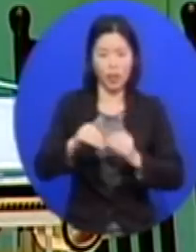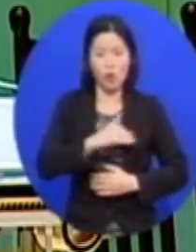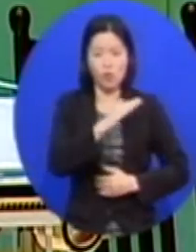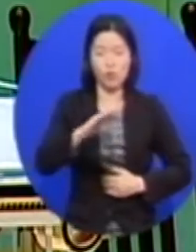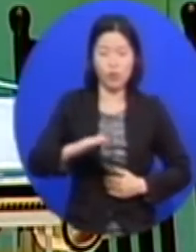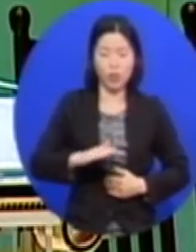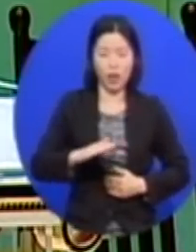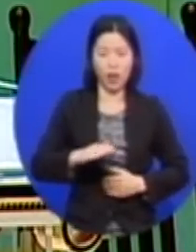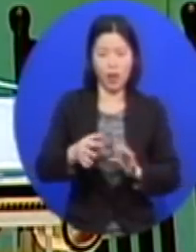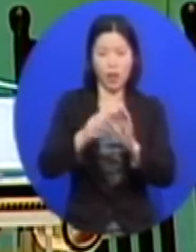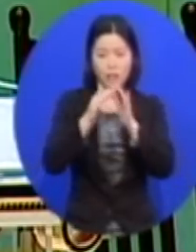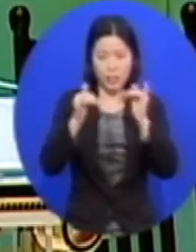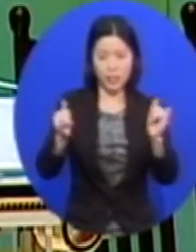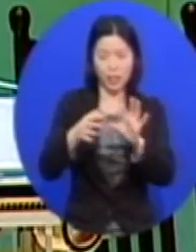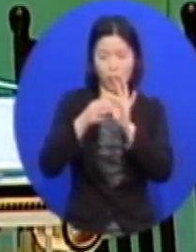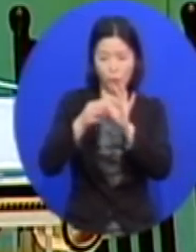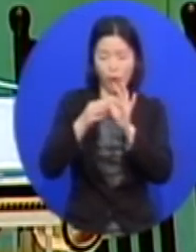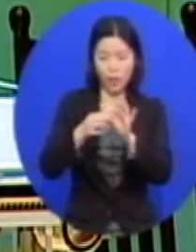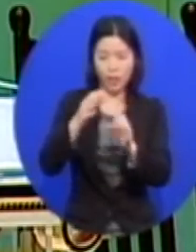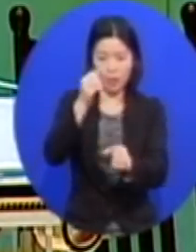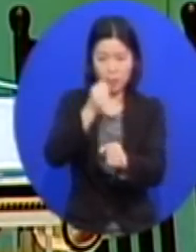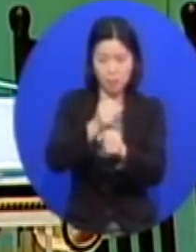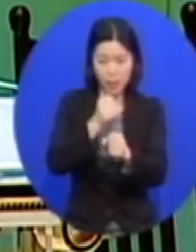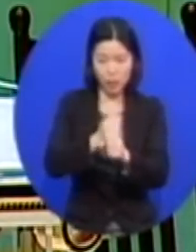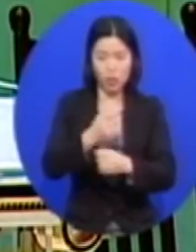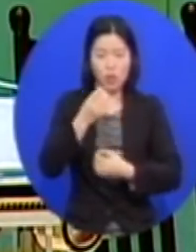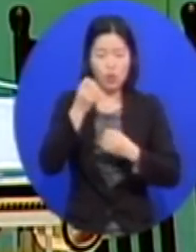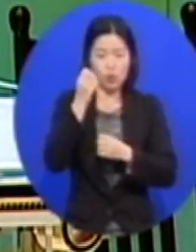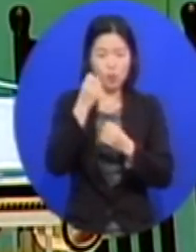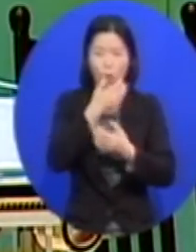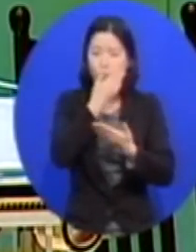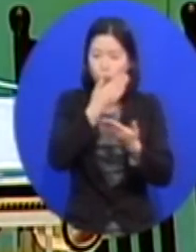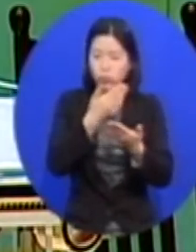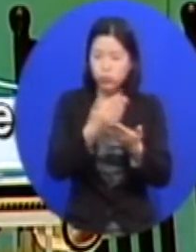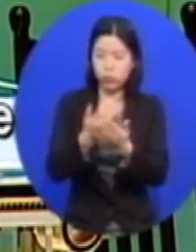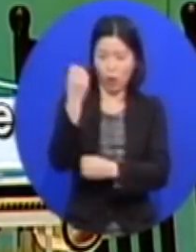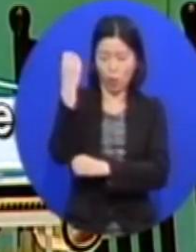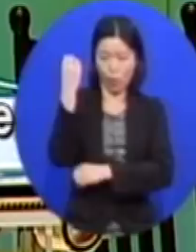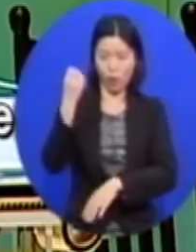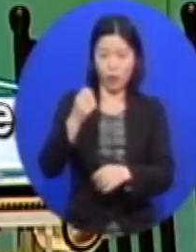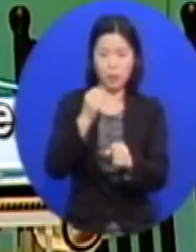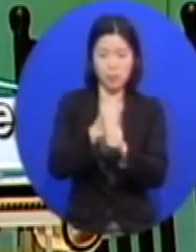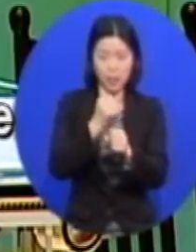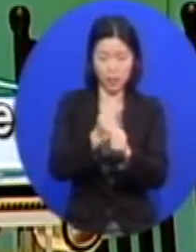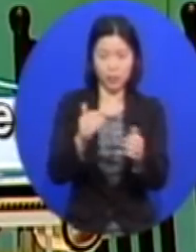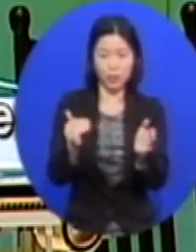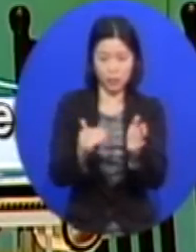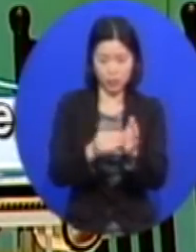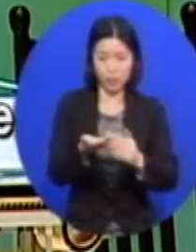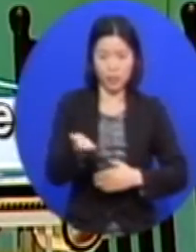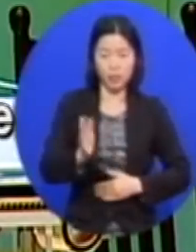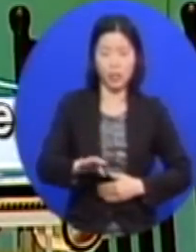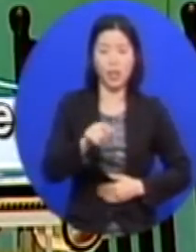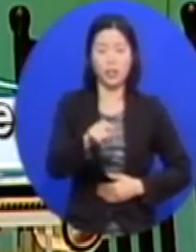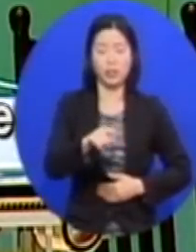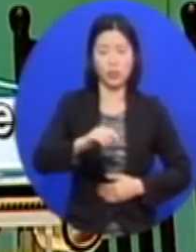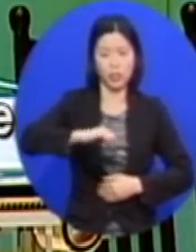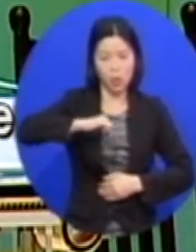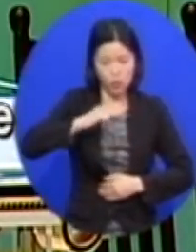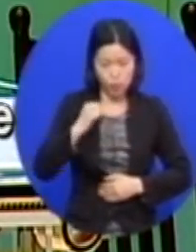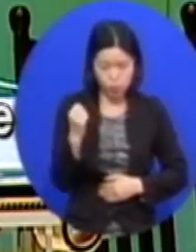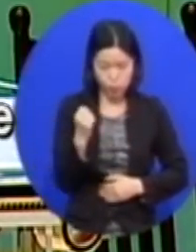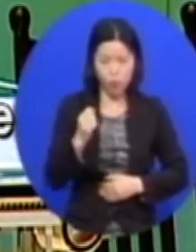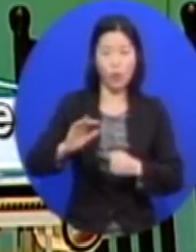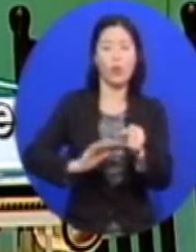사람들과의 관계를 맺는 중요한 원리로 우리를 창조하셨다 는데 그것이 바로 순종하고